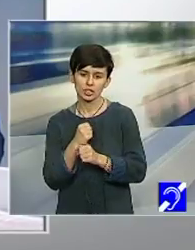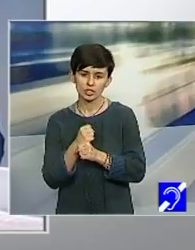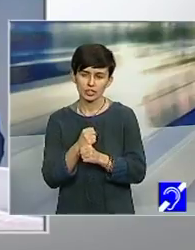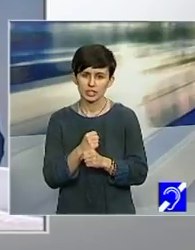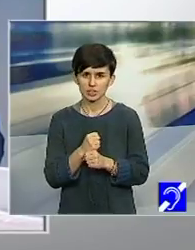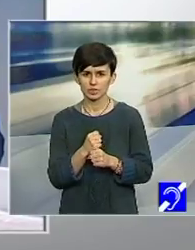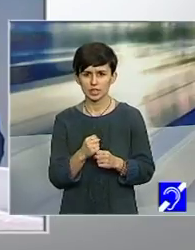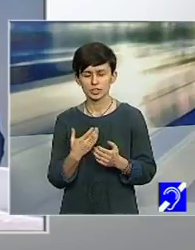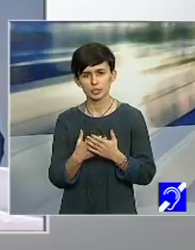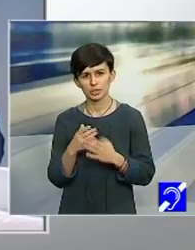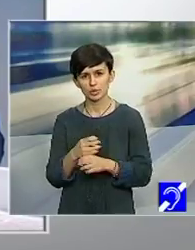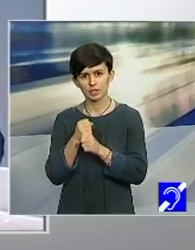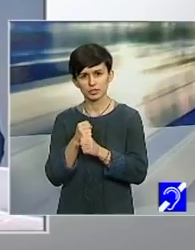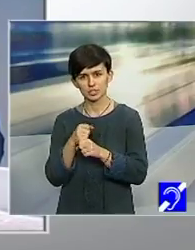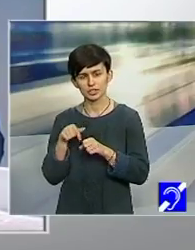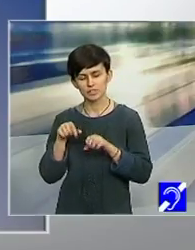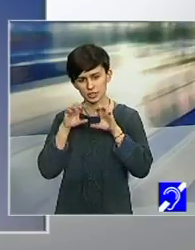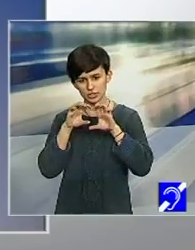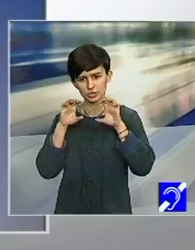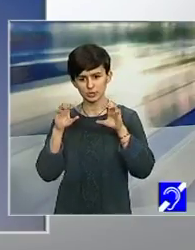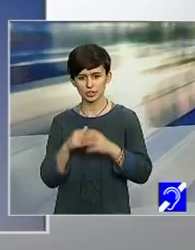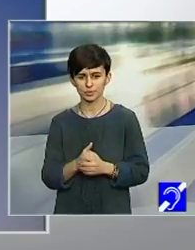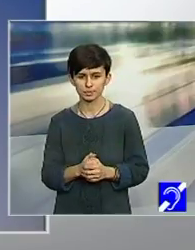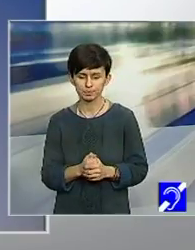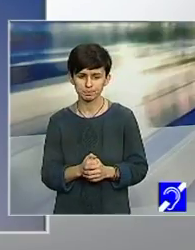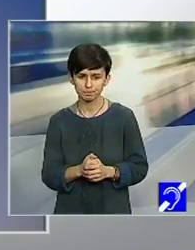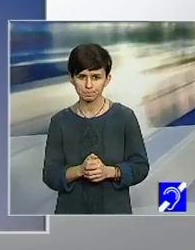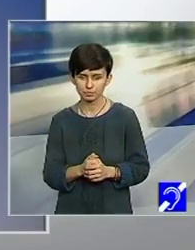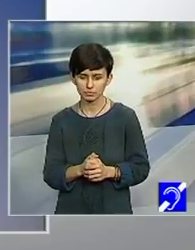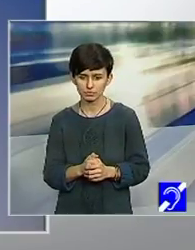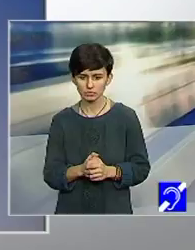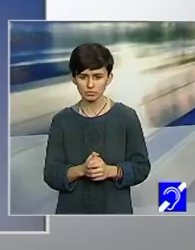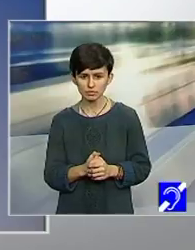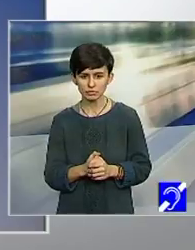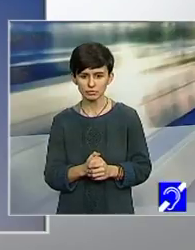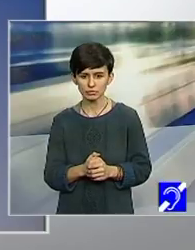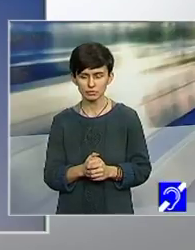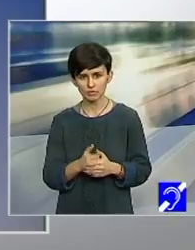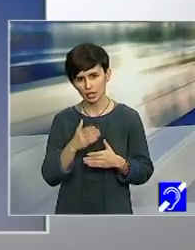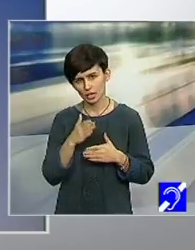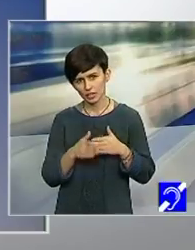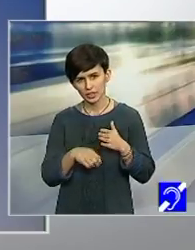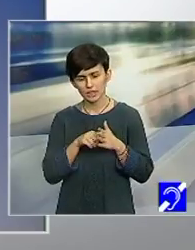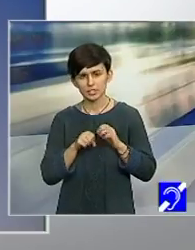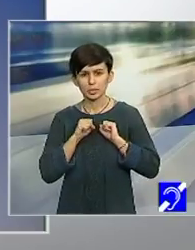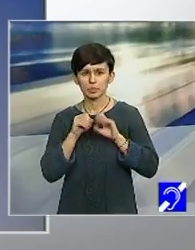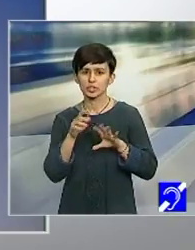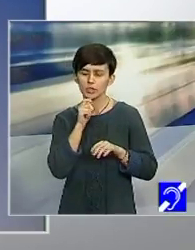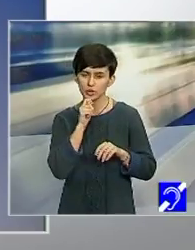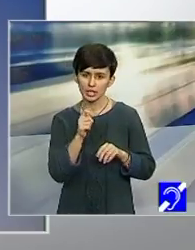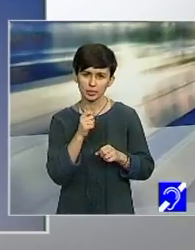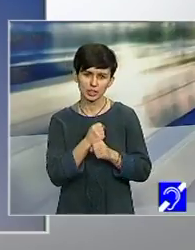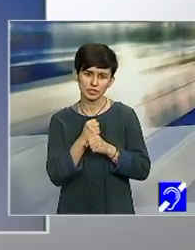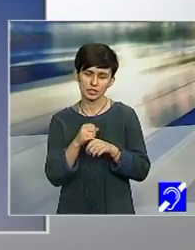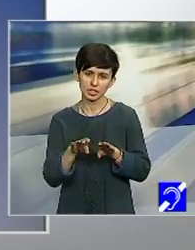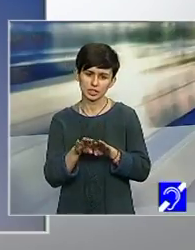faceți pentru a înființa acest muzeu. Noi vă mulțumim. Stimați telespectatori, noi încheiem emisiunea cu un reportaj realizat de către